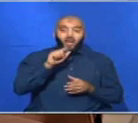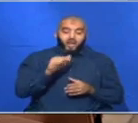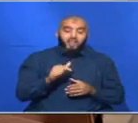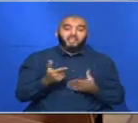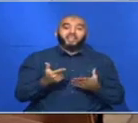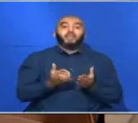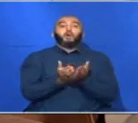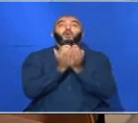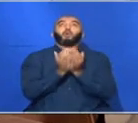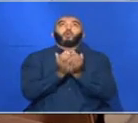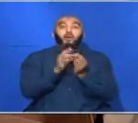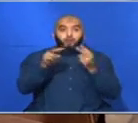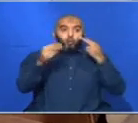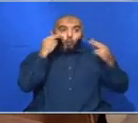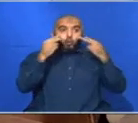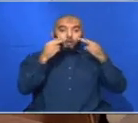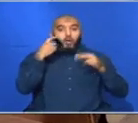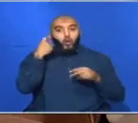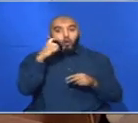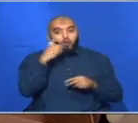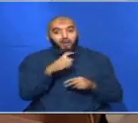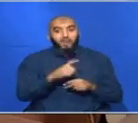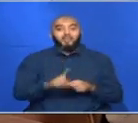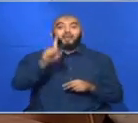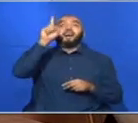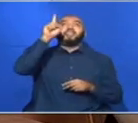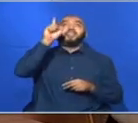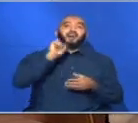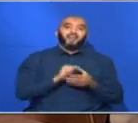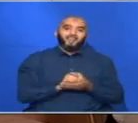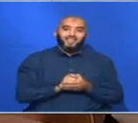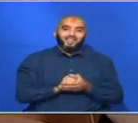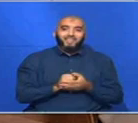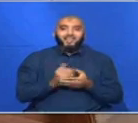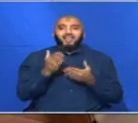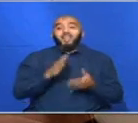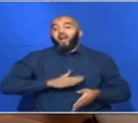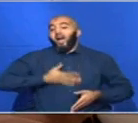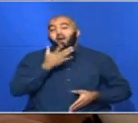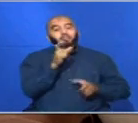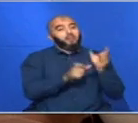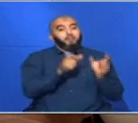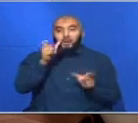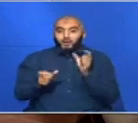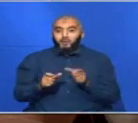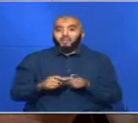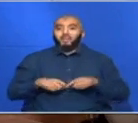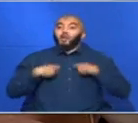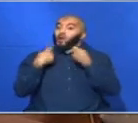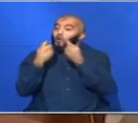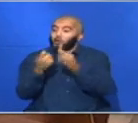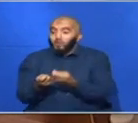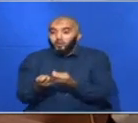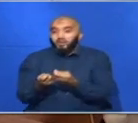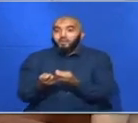يا ايها الاخوه الاعزاء بان المولى عز وجلنا فاره يعطينا عباده قد يكون